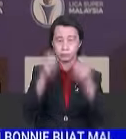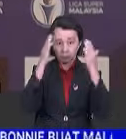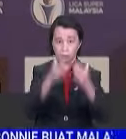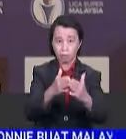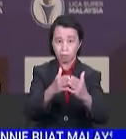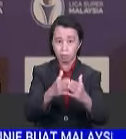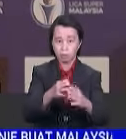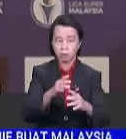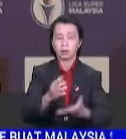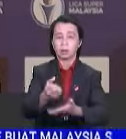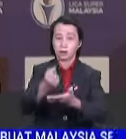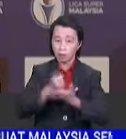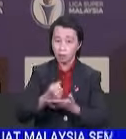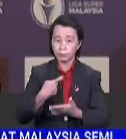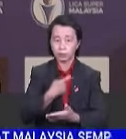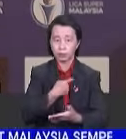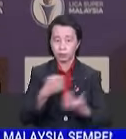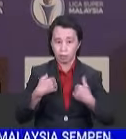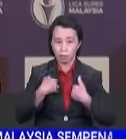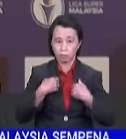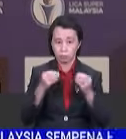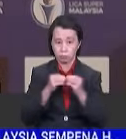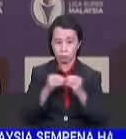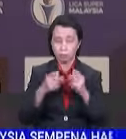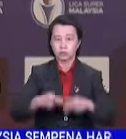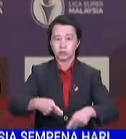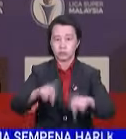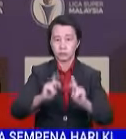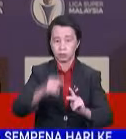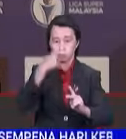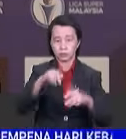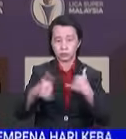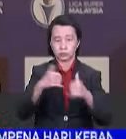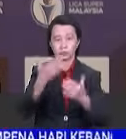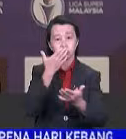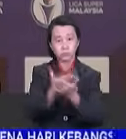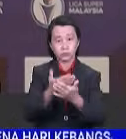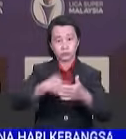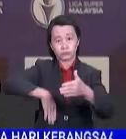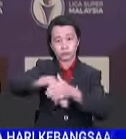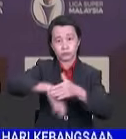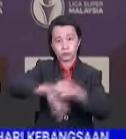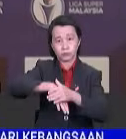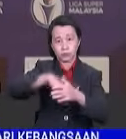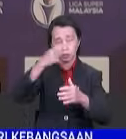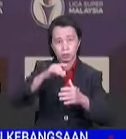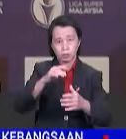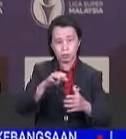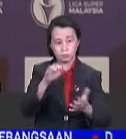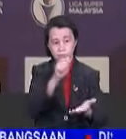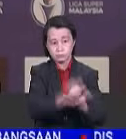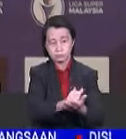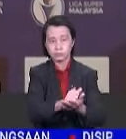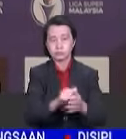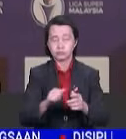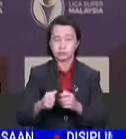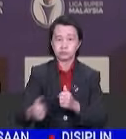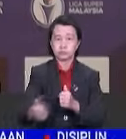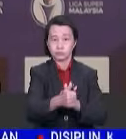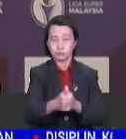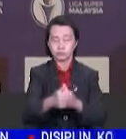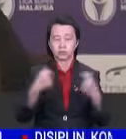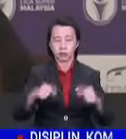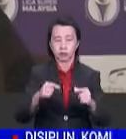Two maybe havamal pot unit is two to play good food ball to dominate the game to play Possession